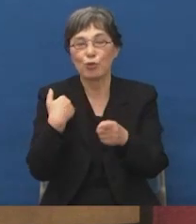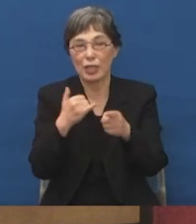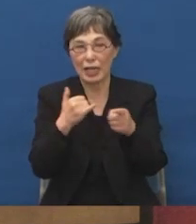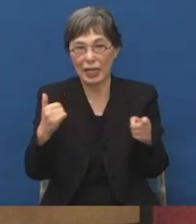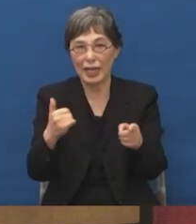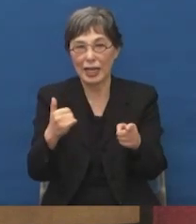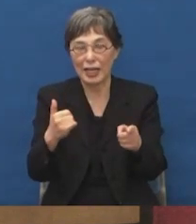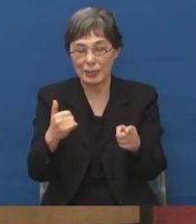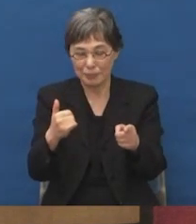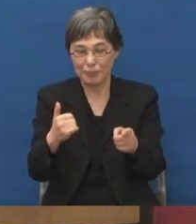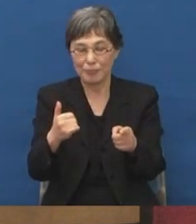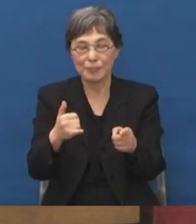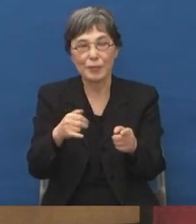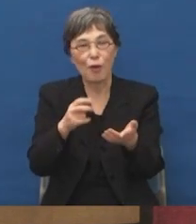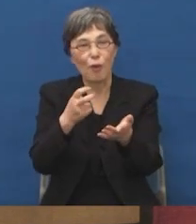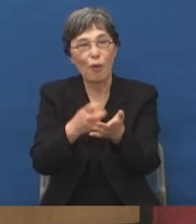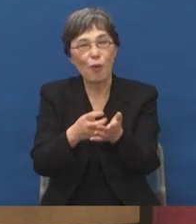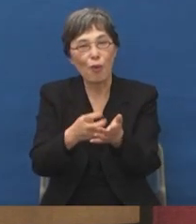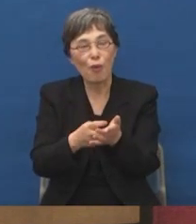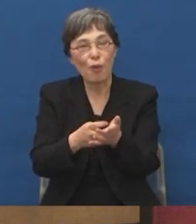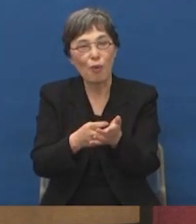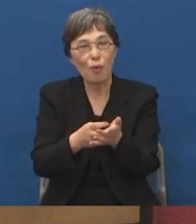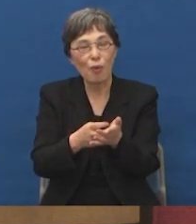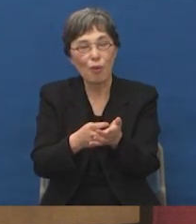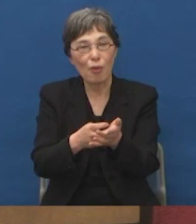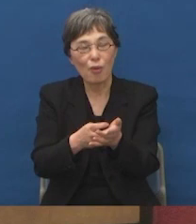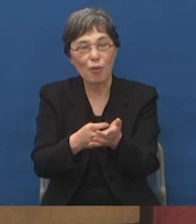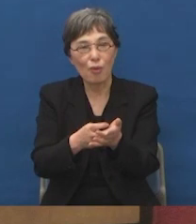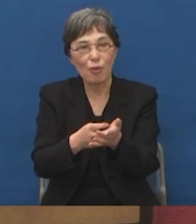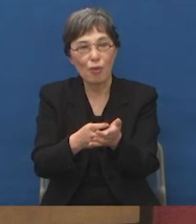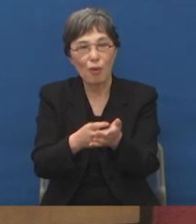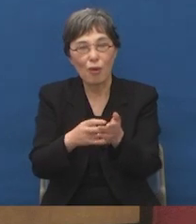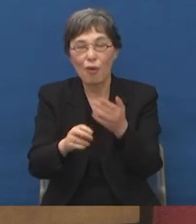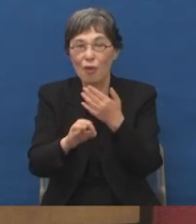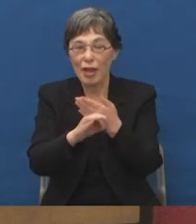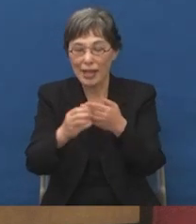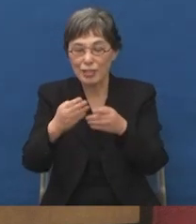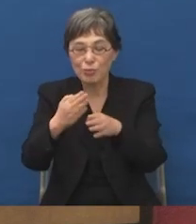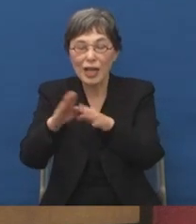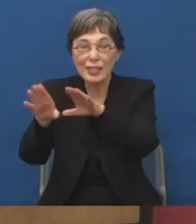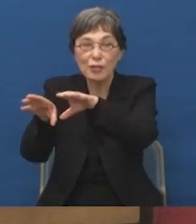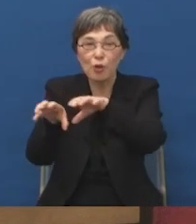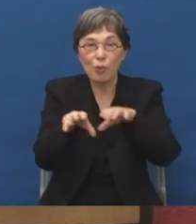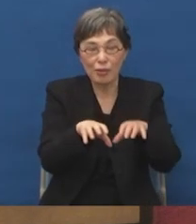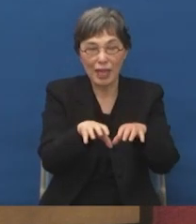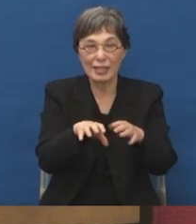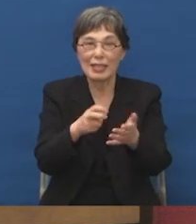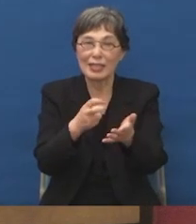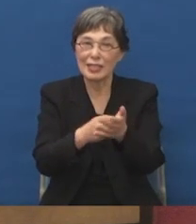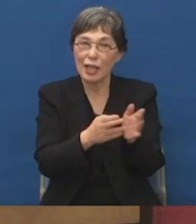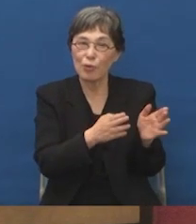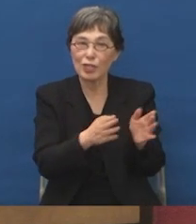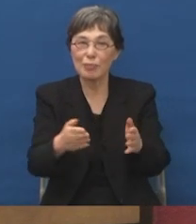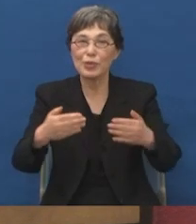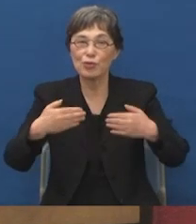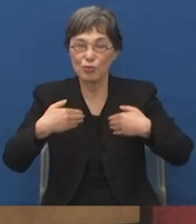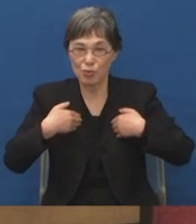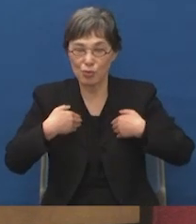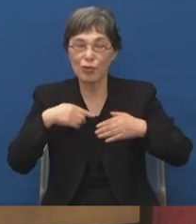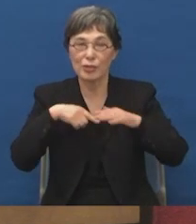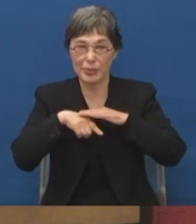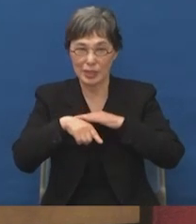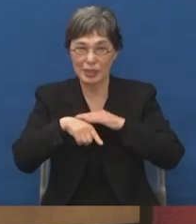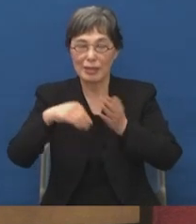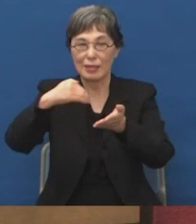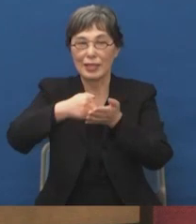地方自治法及び地方自治法施行令の一部改正に伴い、規定を整備しようとするものであるとの